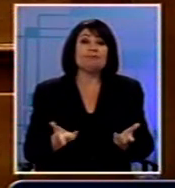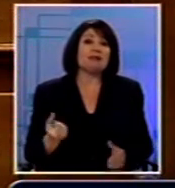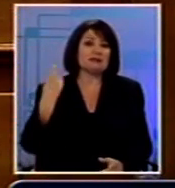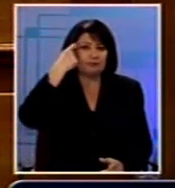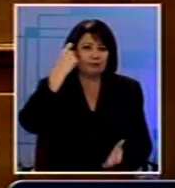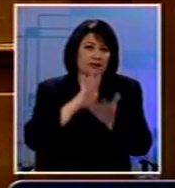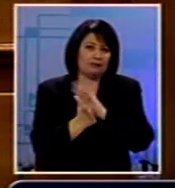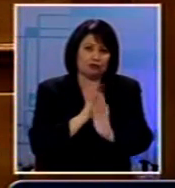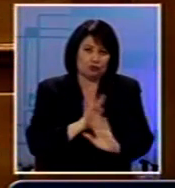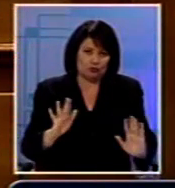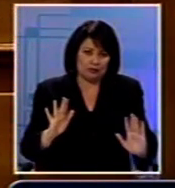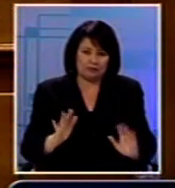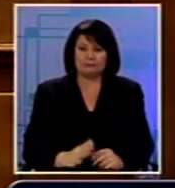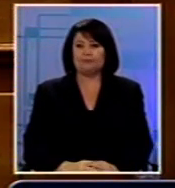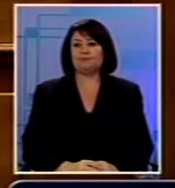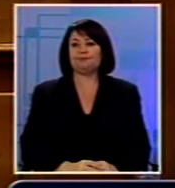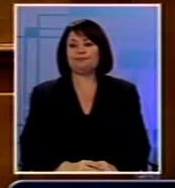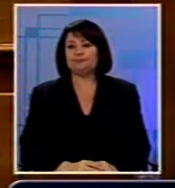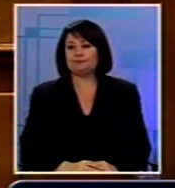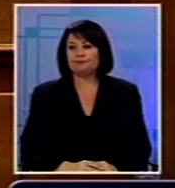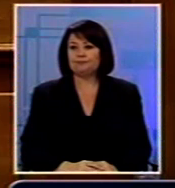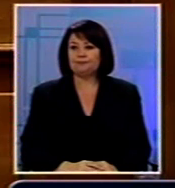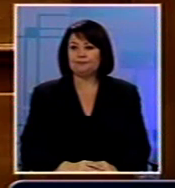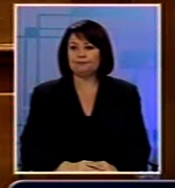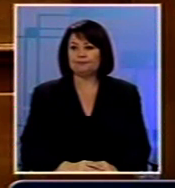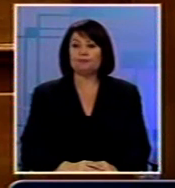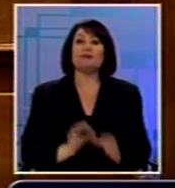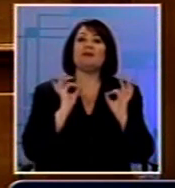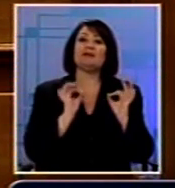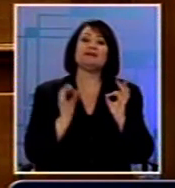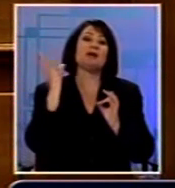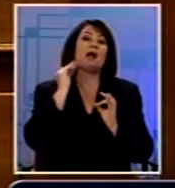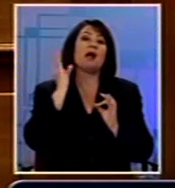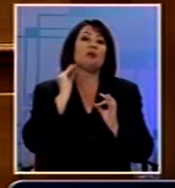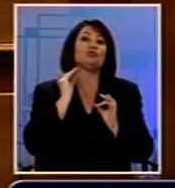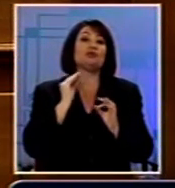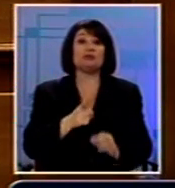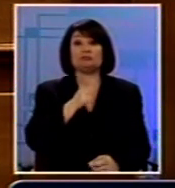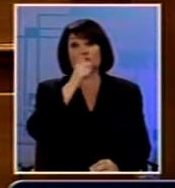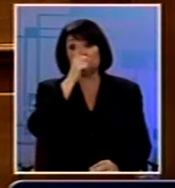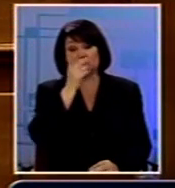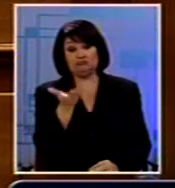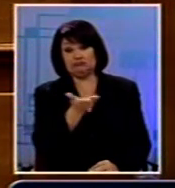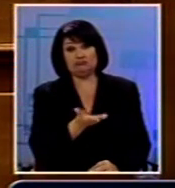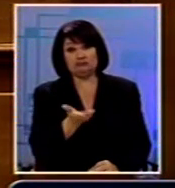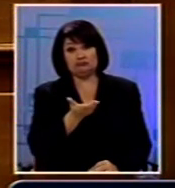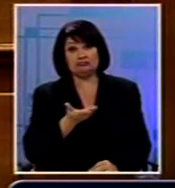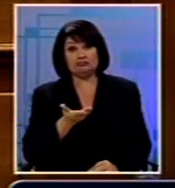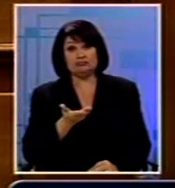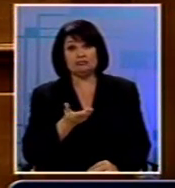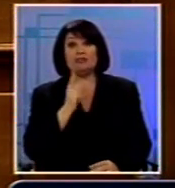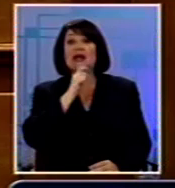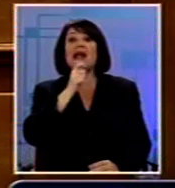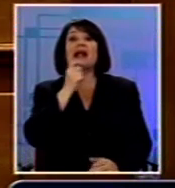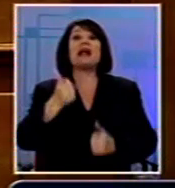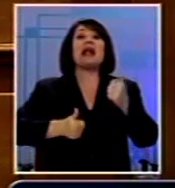αυτοκτονικά. Βέβαια, ακούστηκαν ότι καμαρώνεται κιόλας για τις